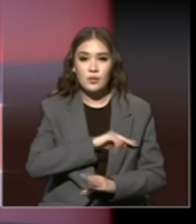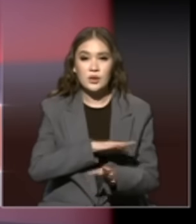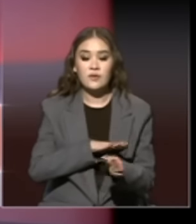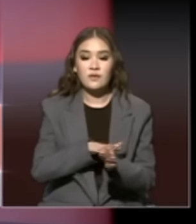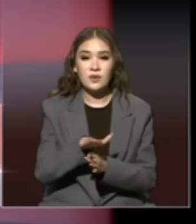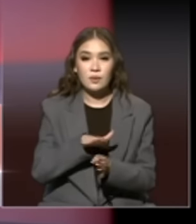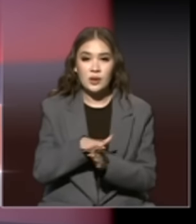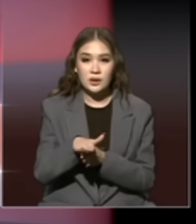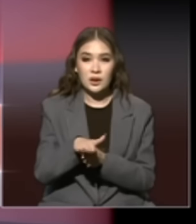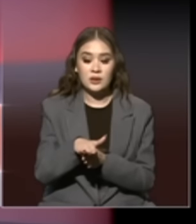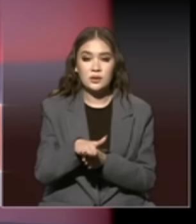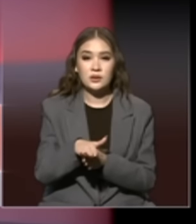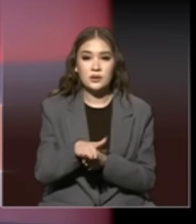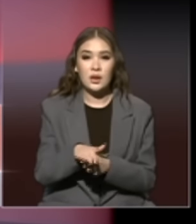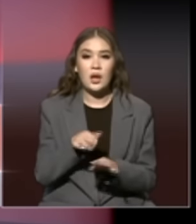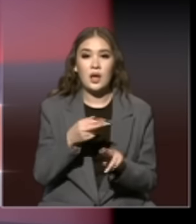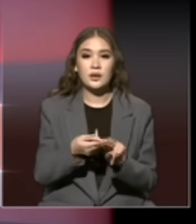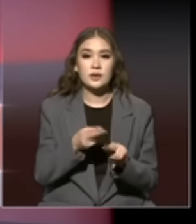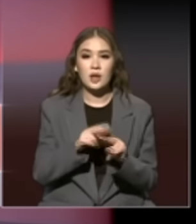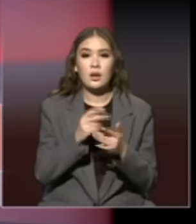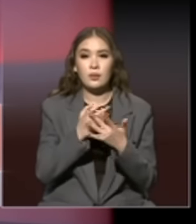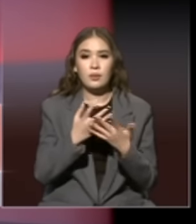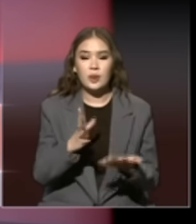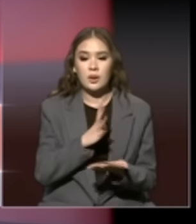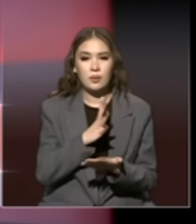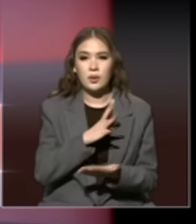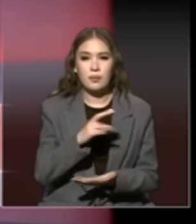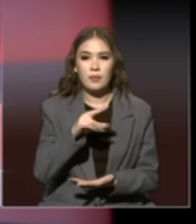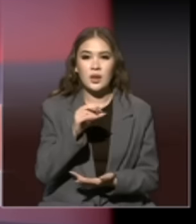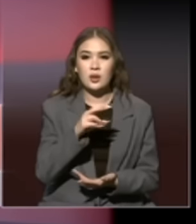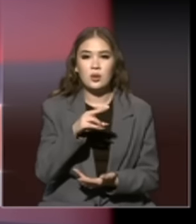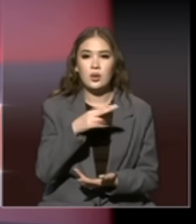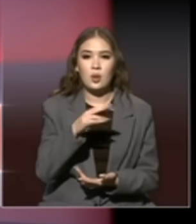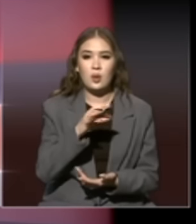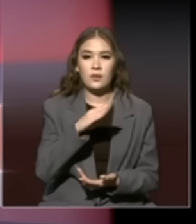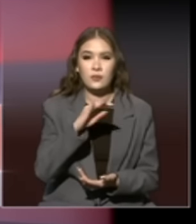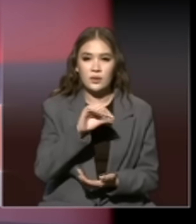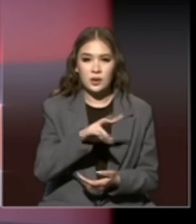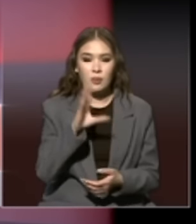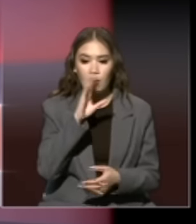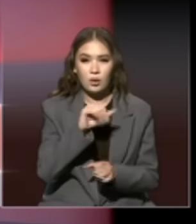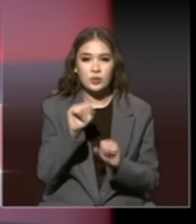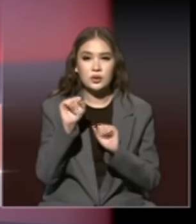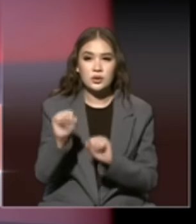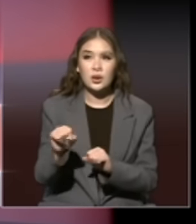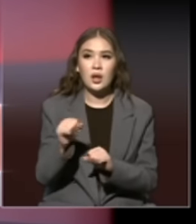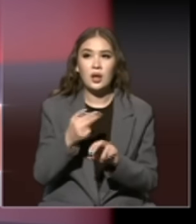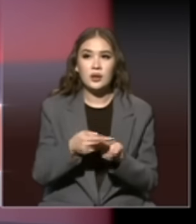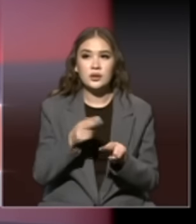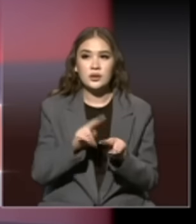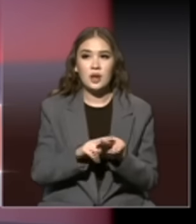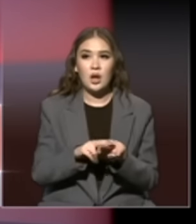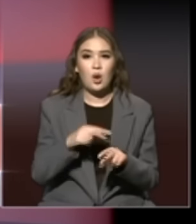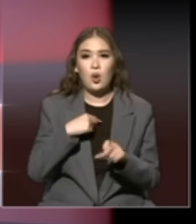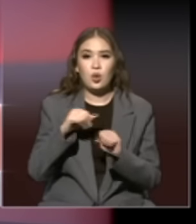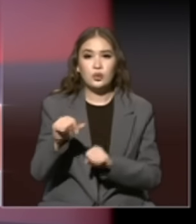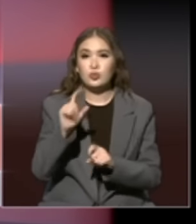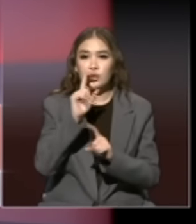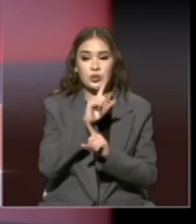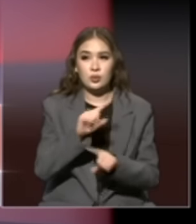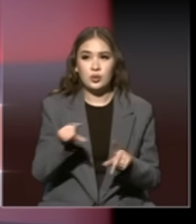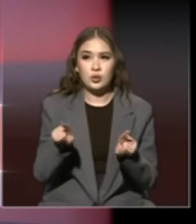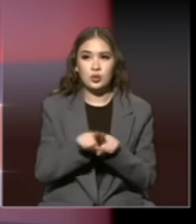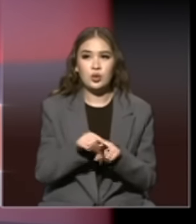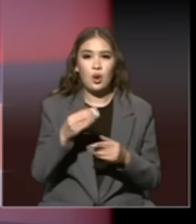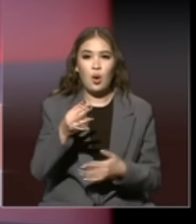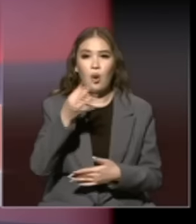жатыр. Неше түрлі енді бізде педофилдарды да қорғайтын зат, иә, ол адам мен қорғамайын десе ол